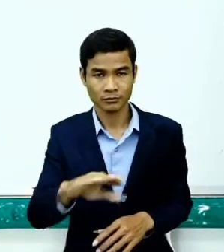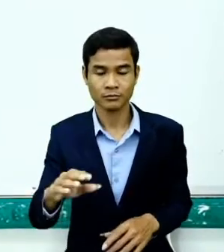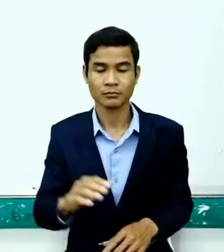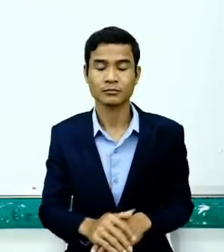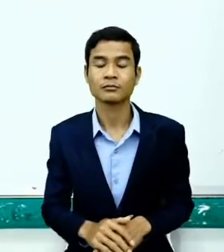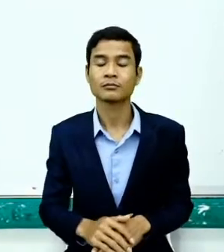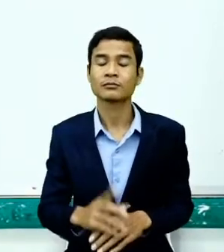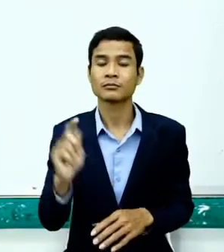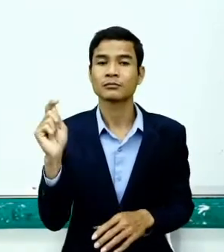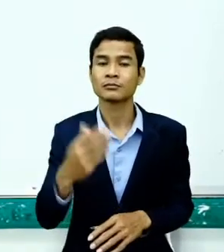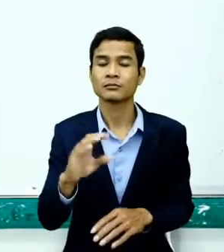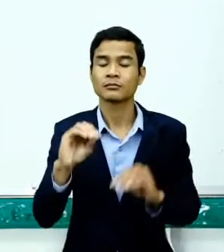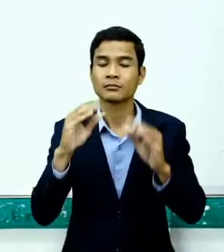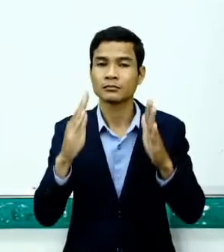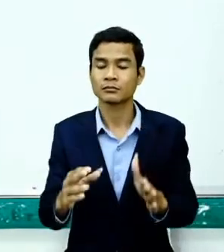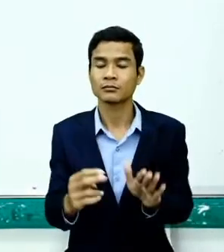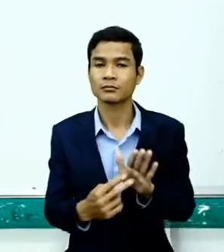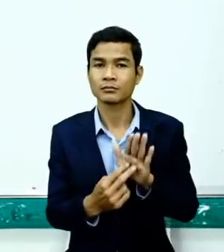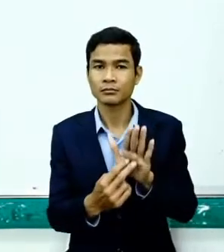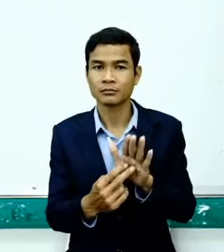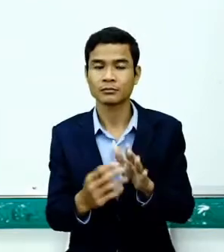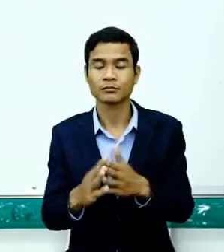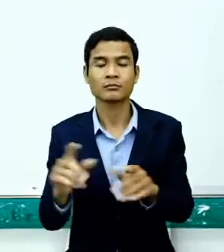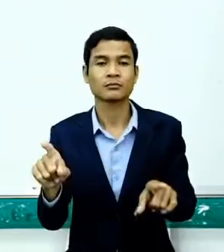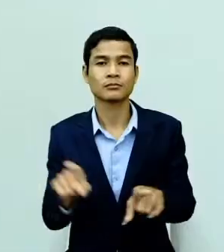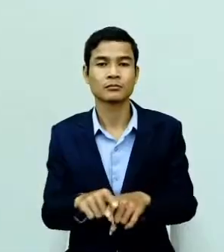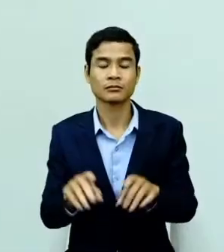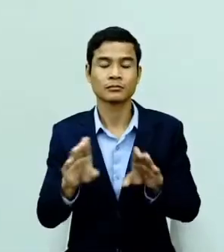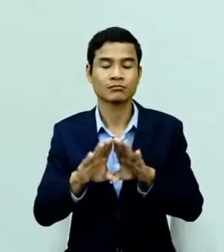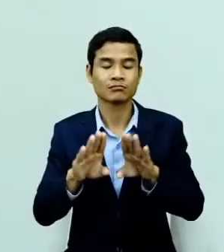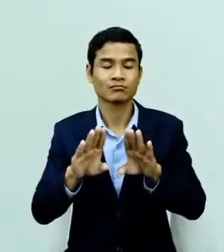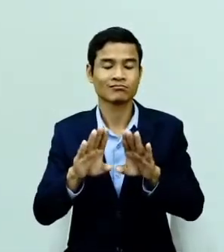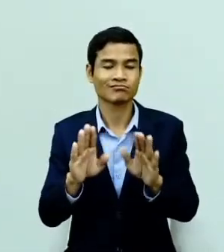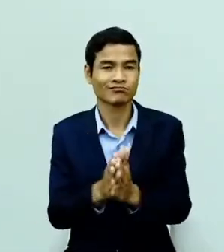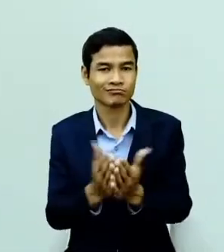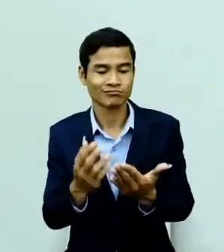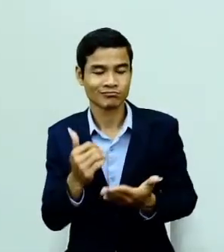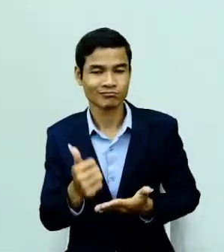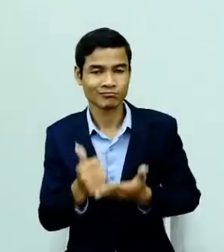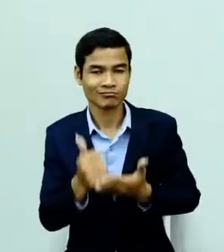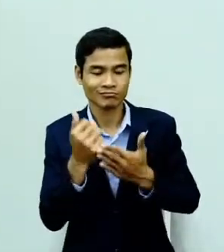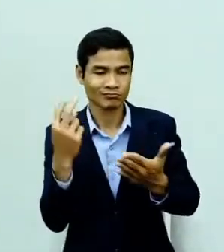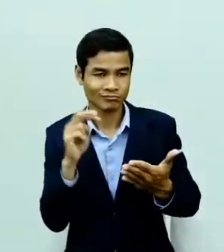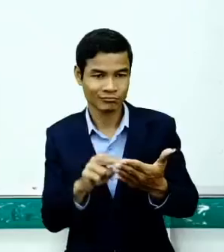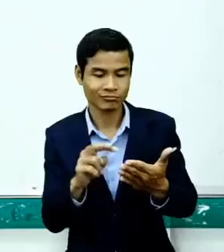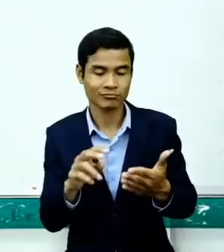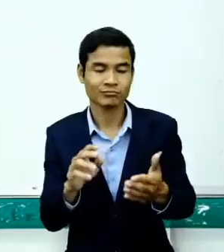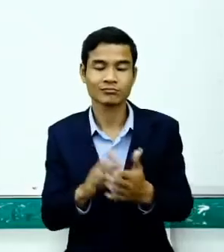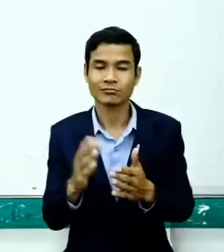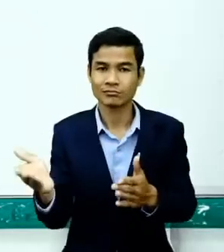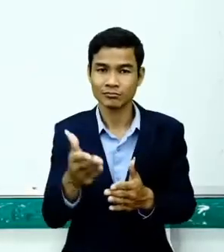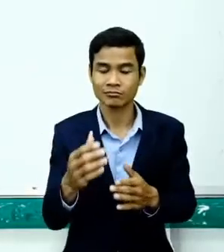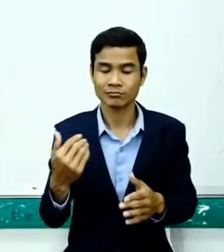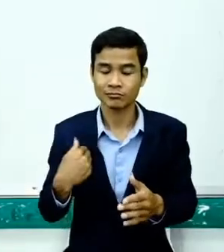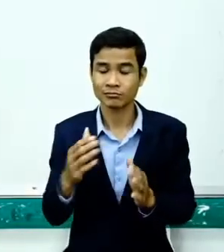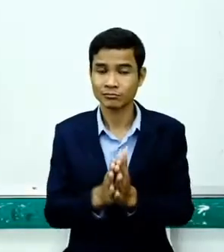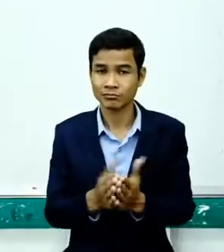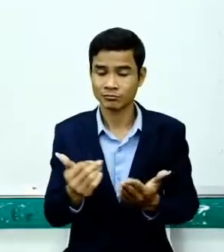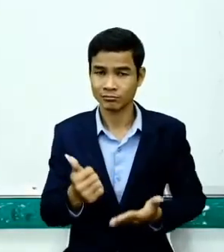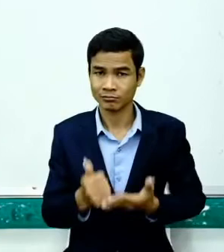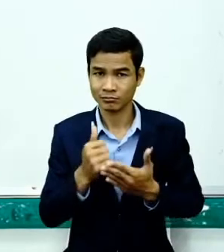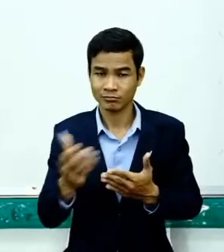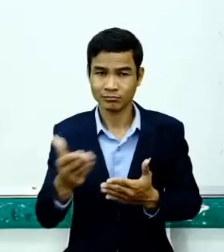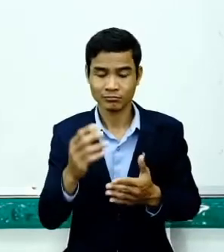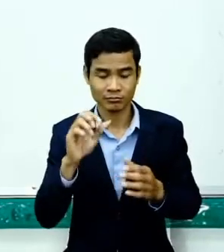ញ្ចឹងរូបដែលអ្នកគ្រូបានបង្ហាញកូននោះគឺដូចក្នុងសិភើជំនួយរបស់កូនដែរកូនកូនលើកសិភើជំនួយដែលអ្នកគ្រូ